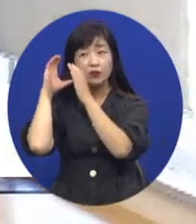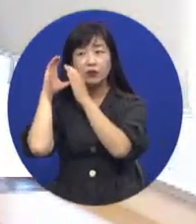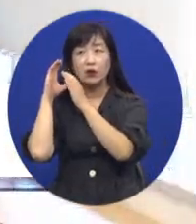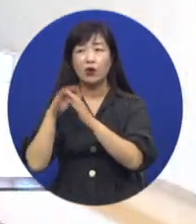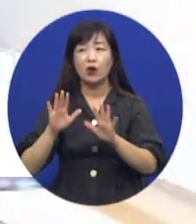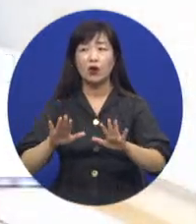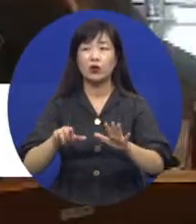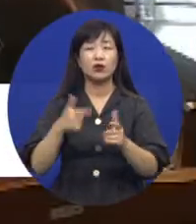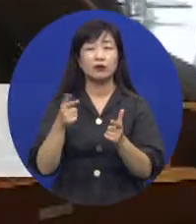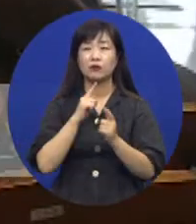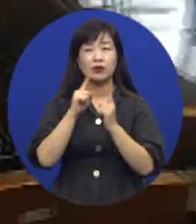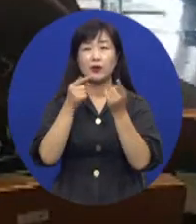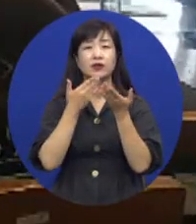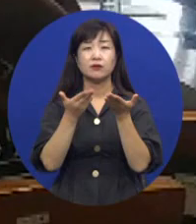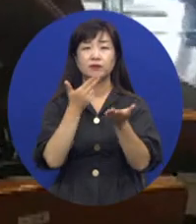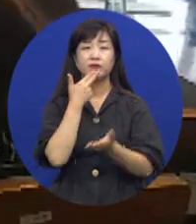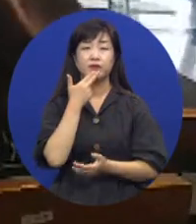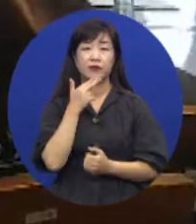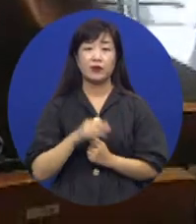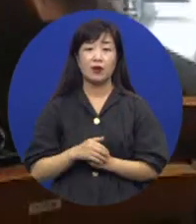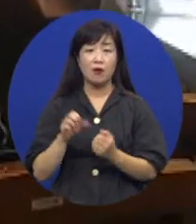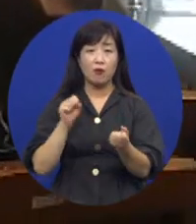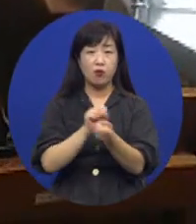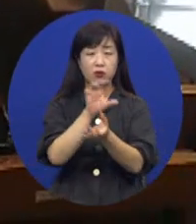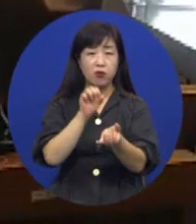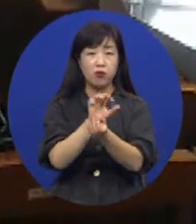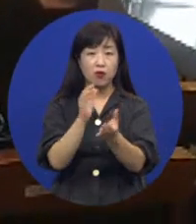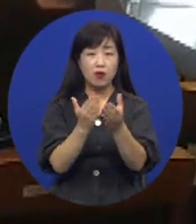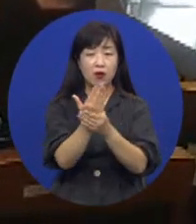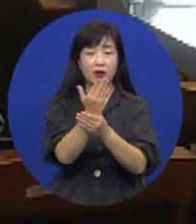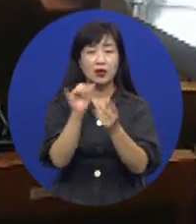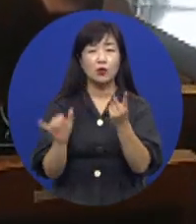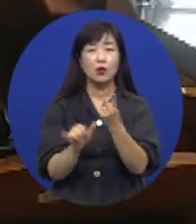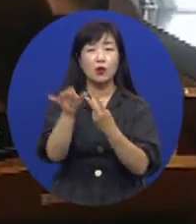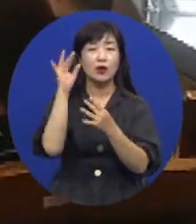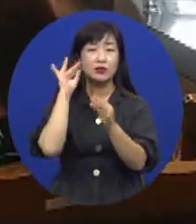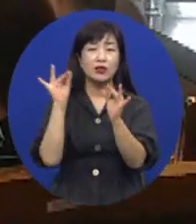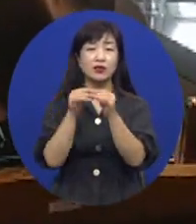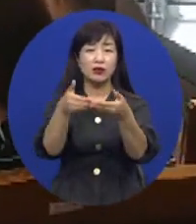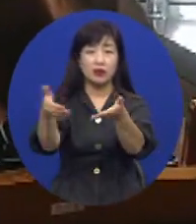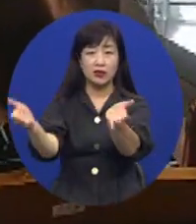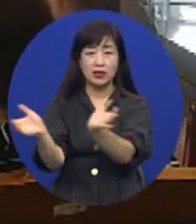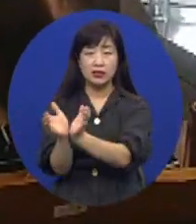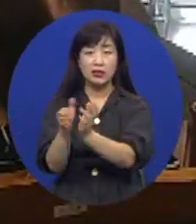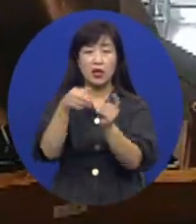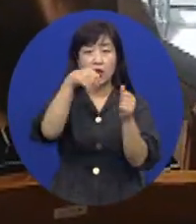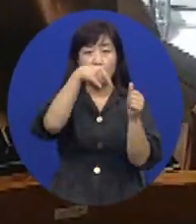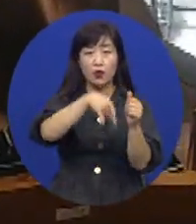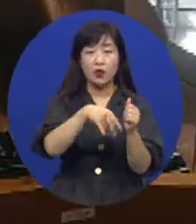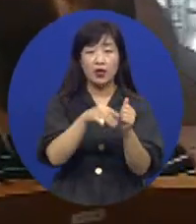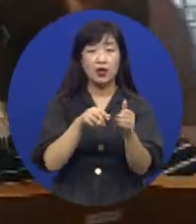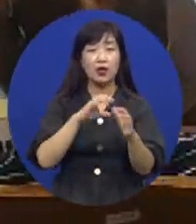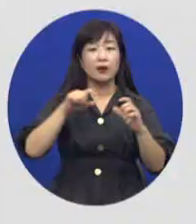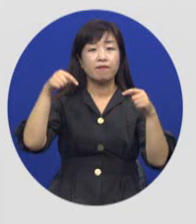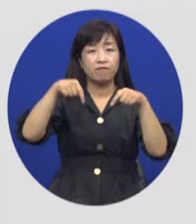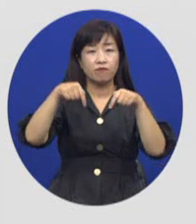없어요. 소동이 벌어진 것은 제2공항 찬성단체와 위성곤 의원의